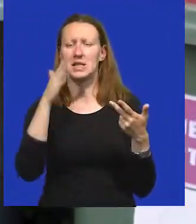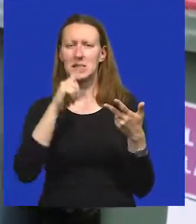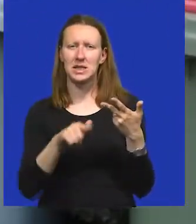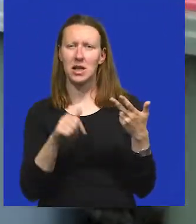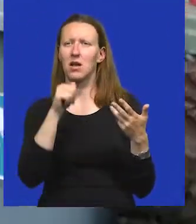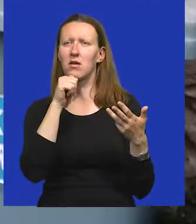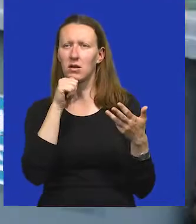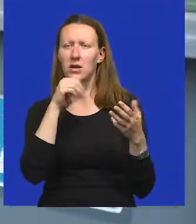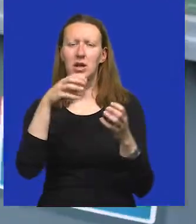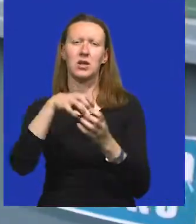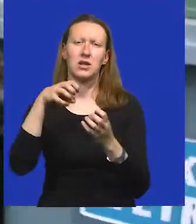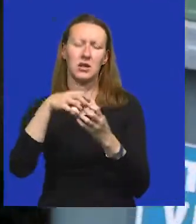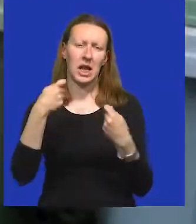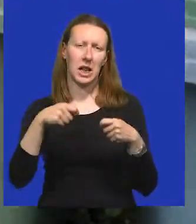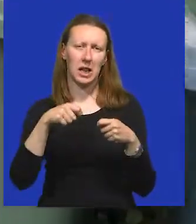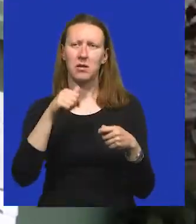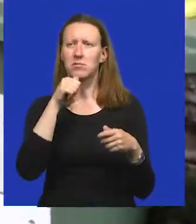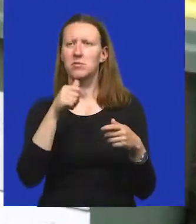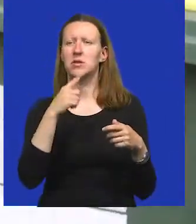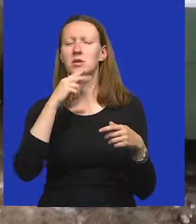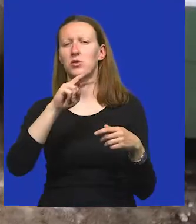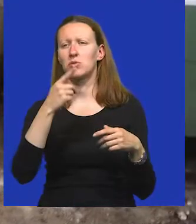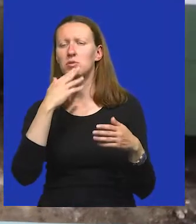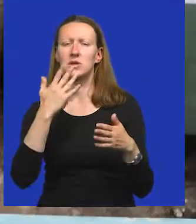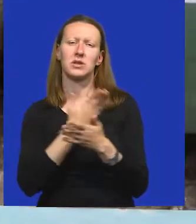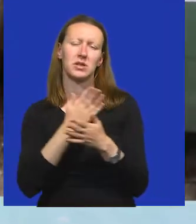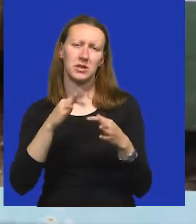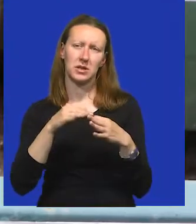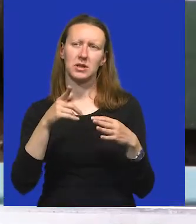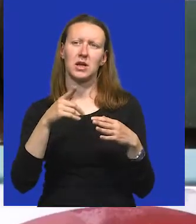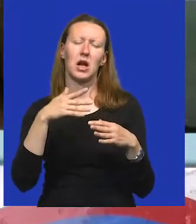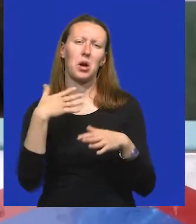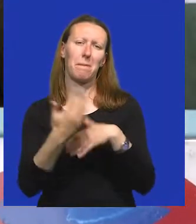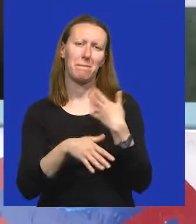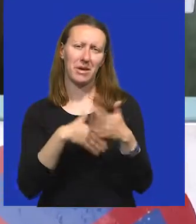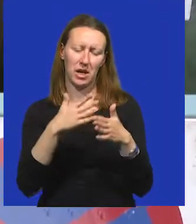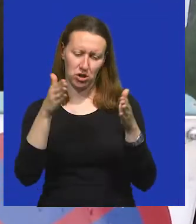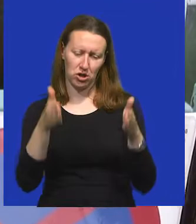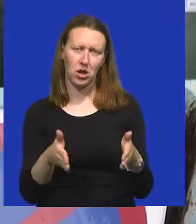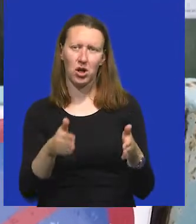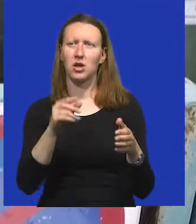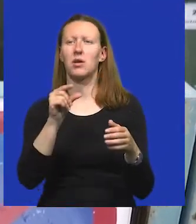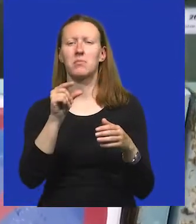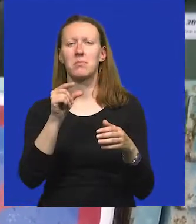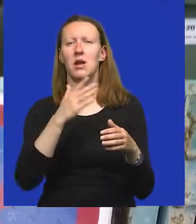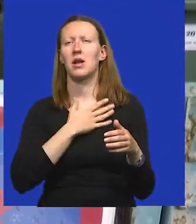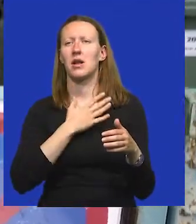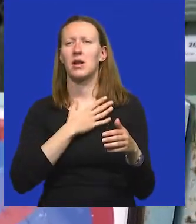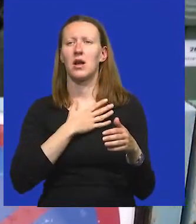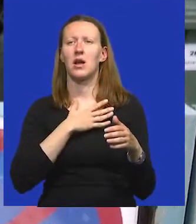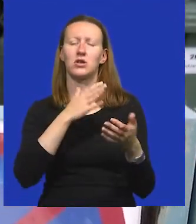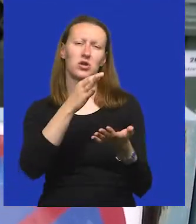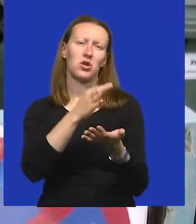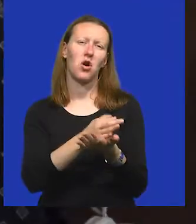per il vetro e per le lattine, e più il resto per la indifferenziata. Allora, una piccola